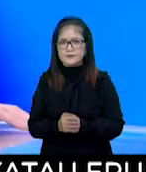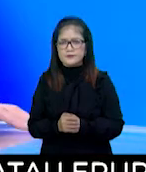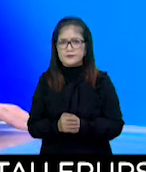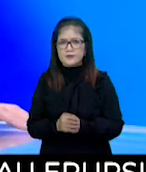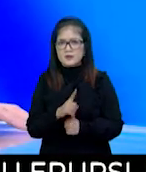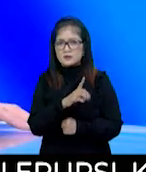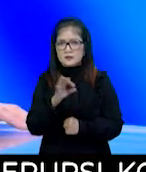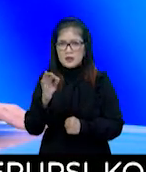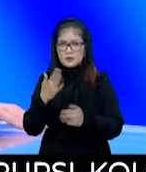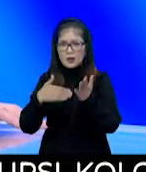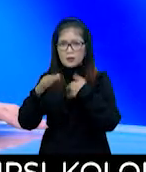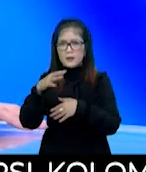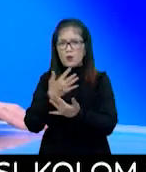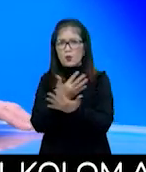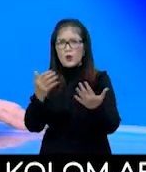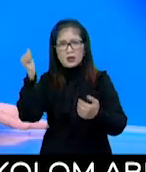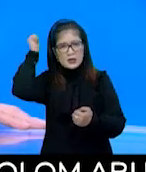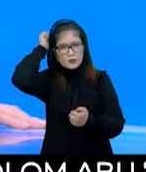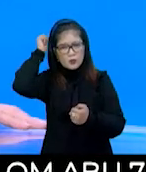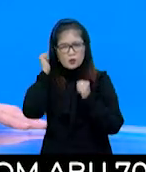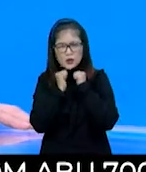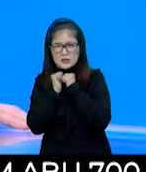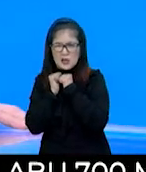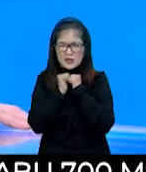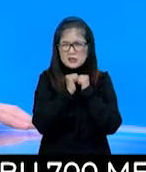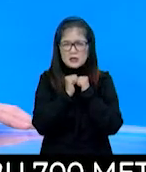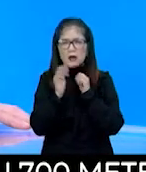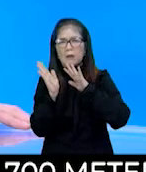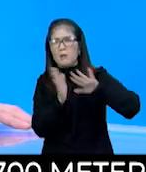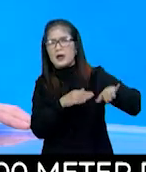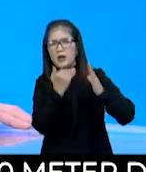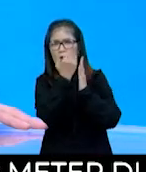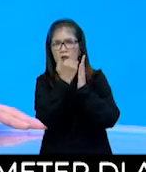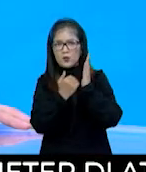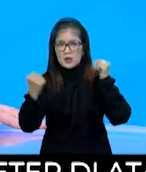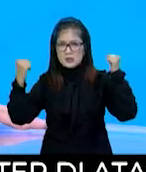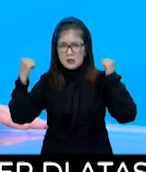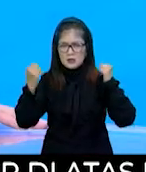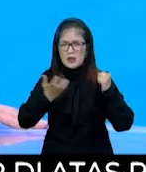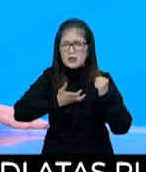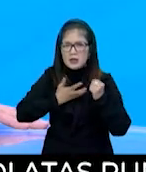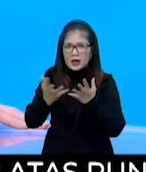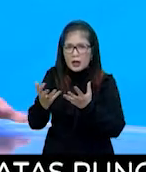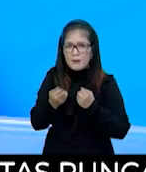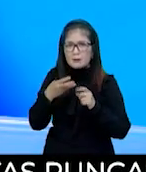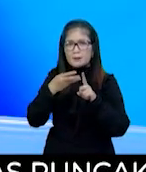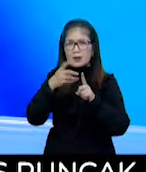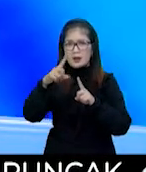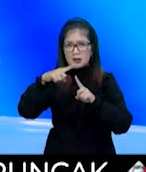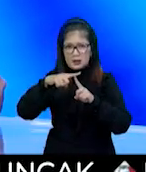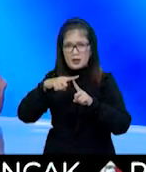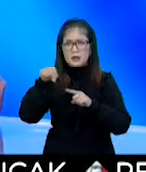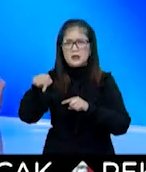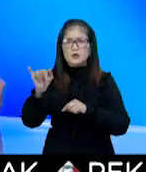Mirsa, ratusan warga yang didominasi oleh kaum ibu berdesak-desakan bahkan mengabaikan protokol kesehatan demi mendapatkan bantuan langsung tunai yang diberikan